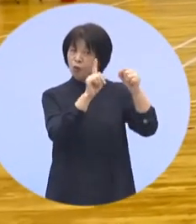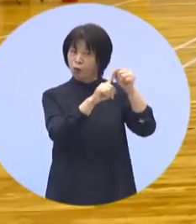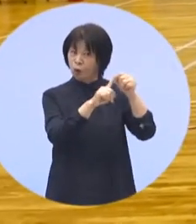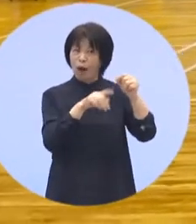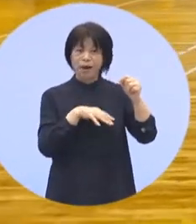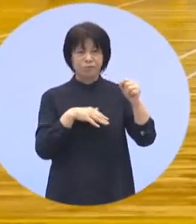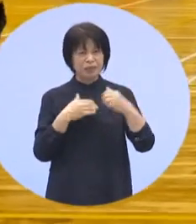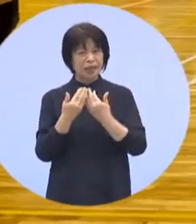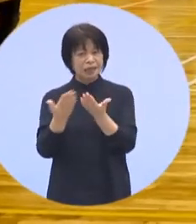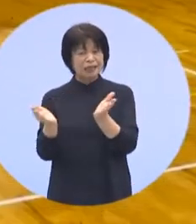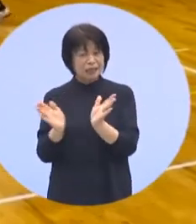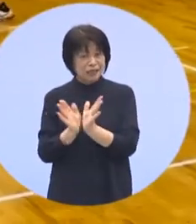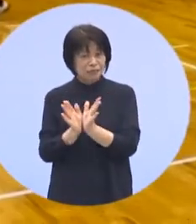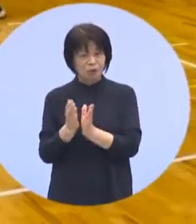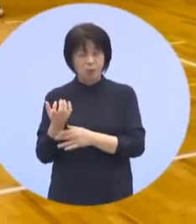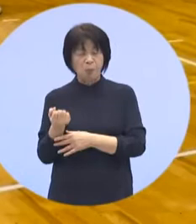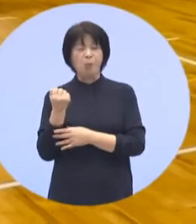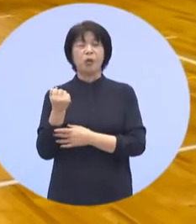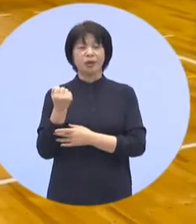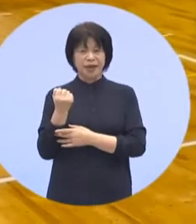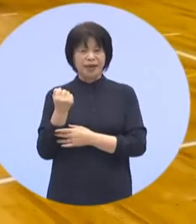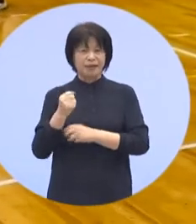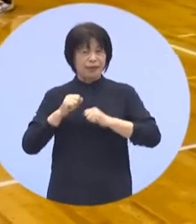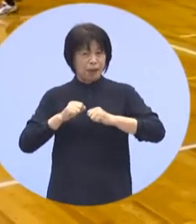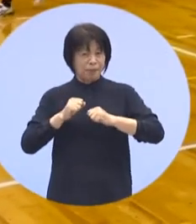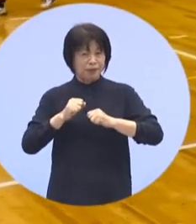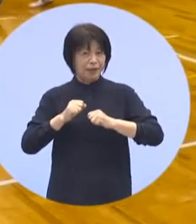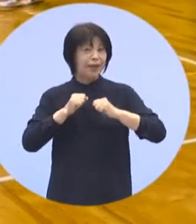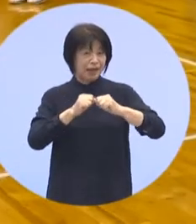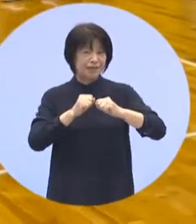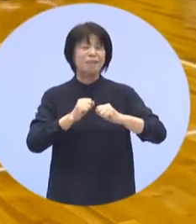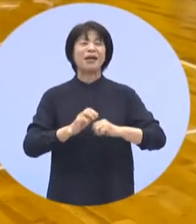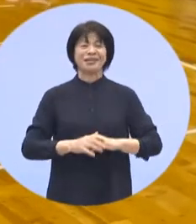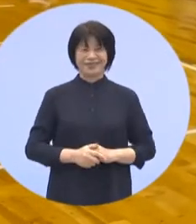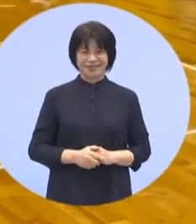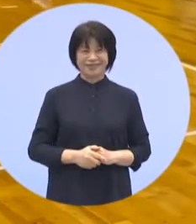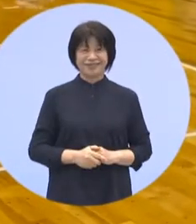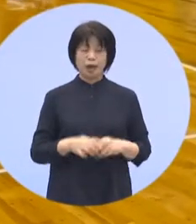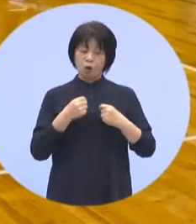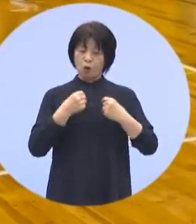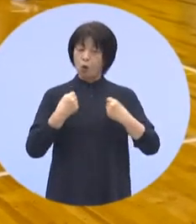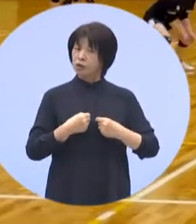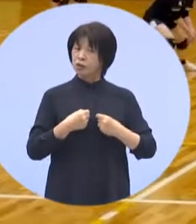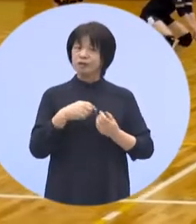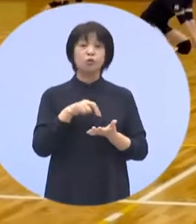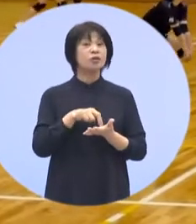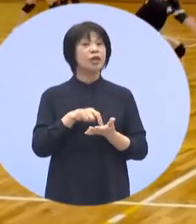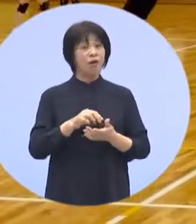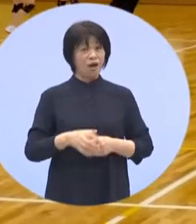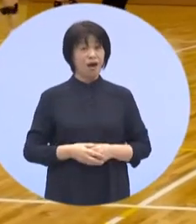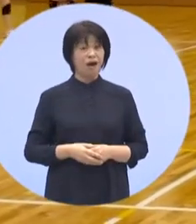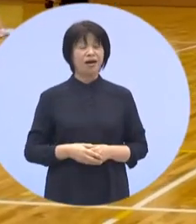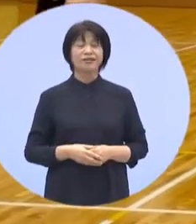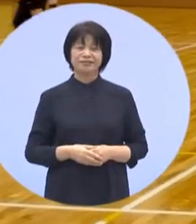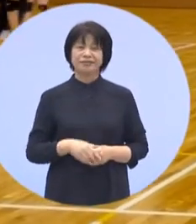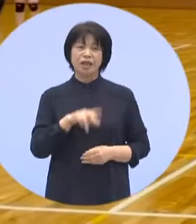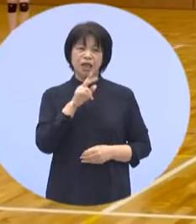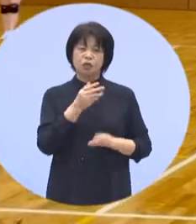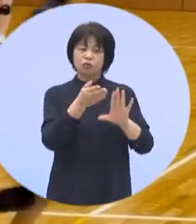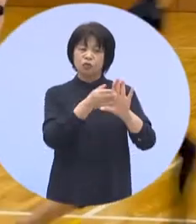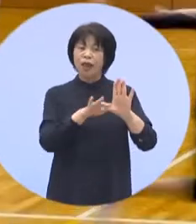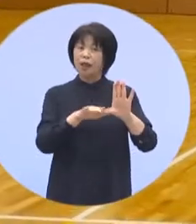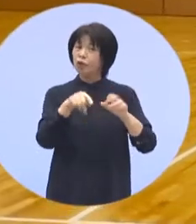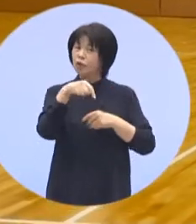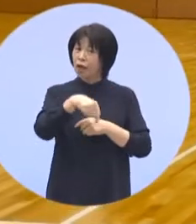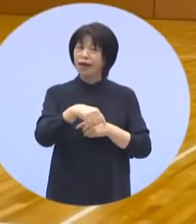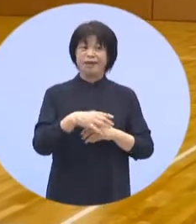って今向かってやっている状況です。個人としてはホームゲーム、岐阜県での